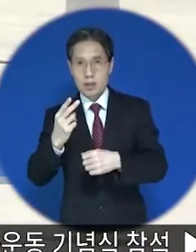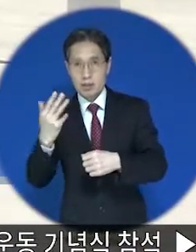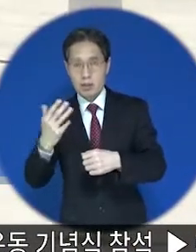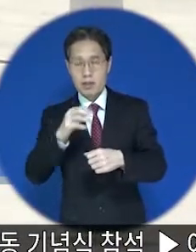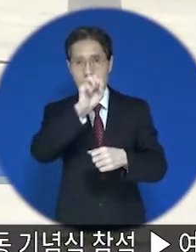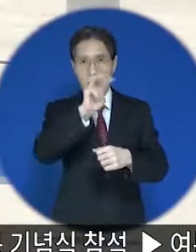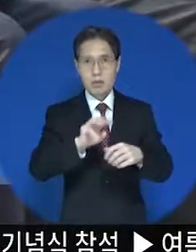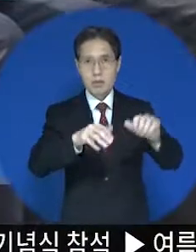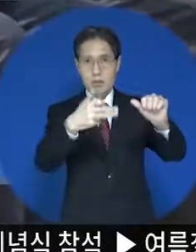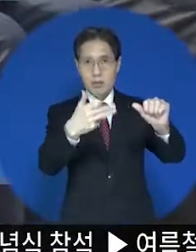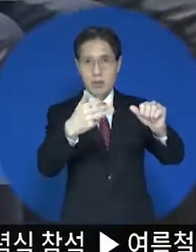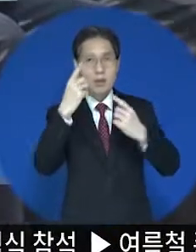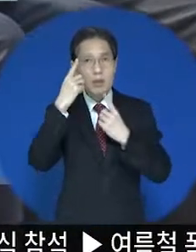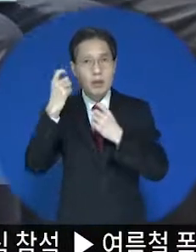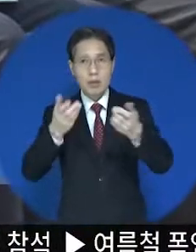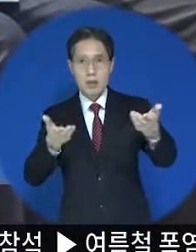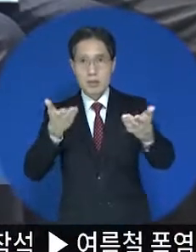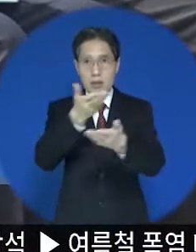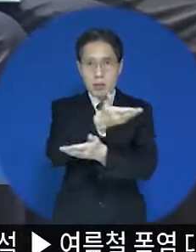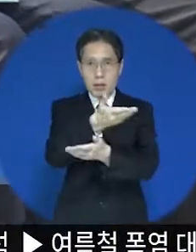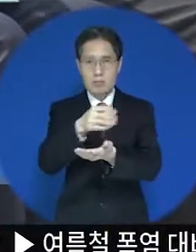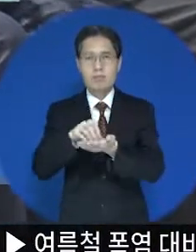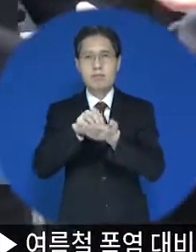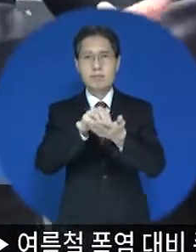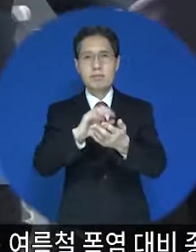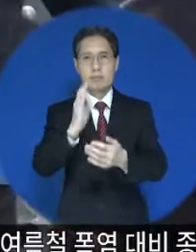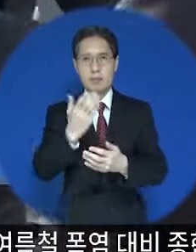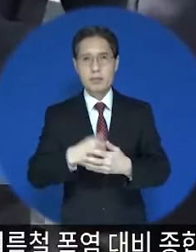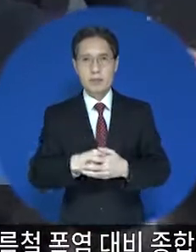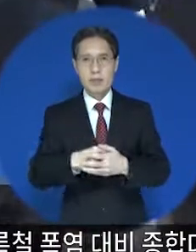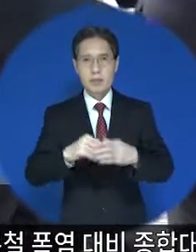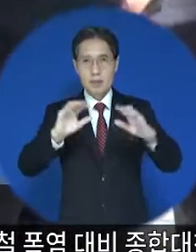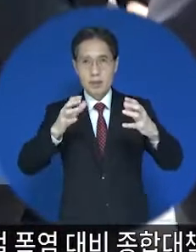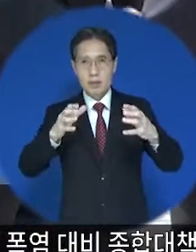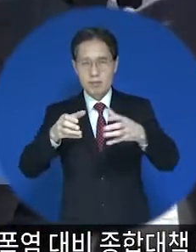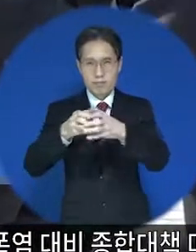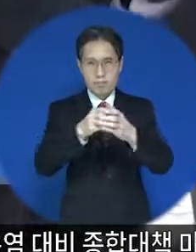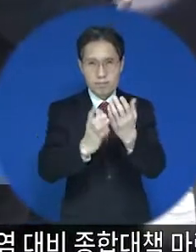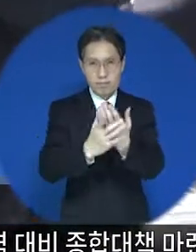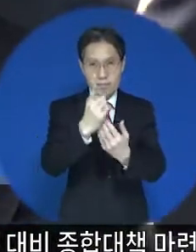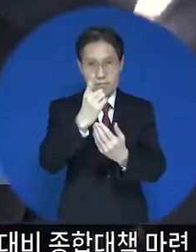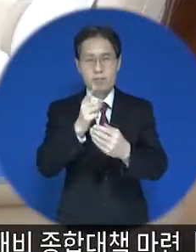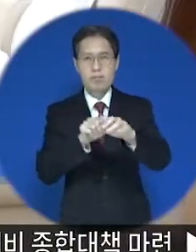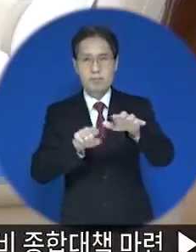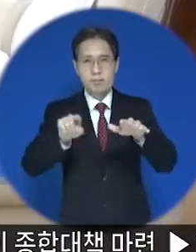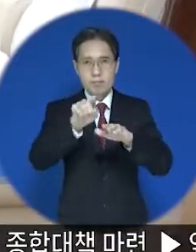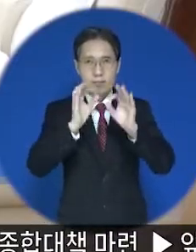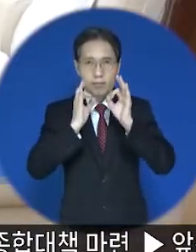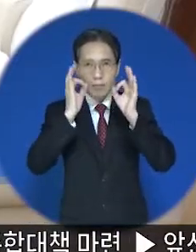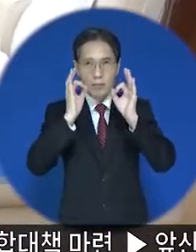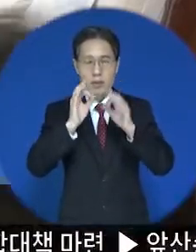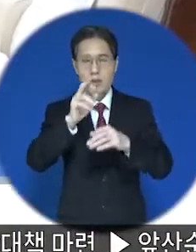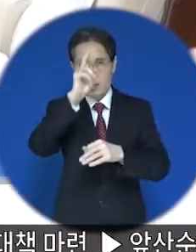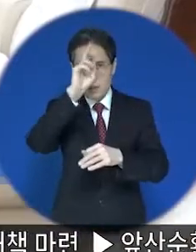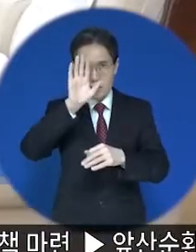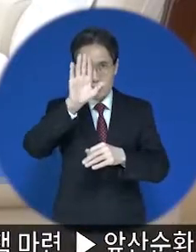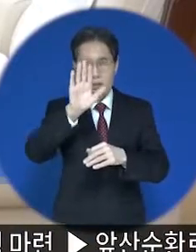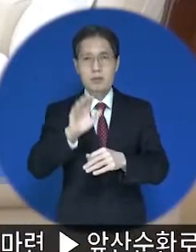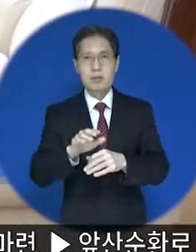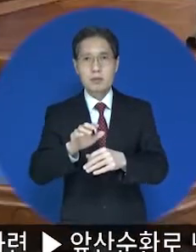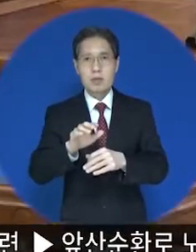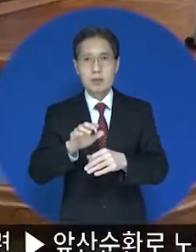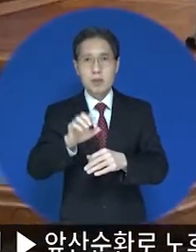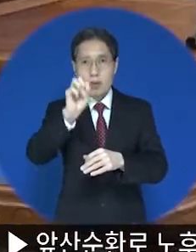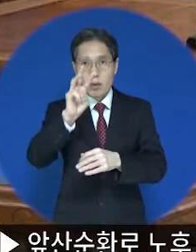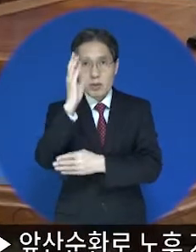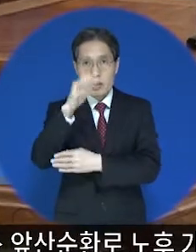광주 5.18 기념 일교차 참석 의 전통을 이으며 국민 통합의 앞장섰습니다 특히 이날 오후 광주시청 에서는